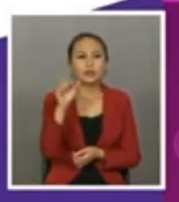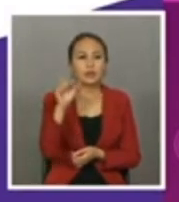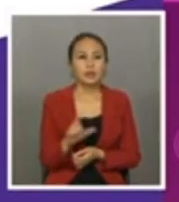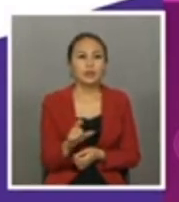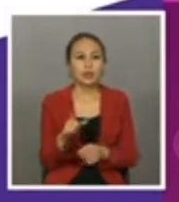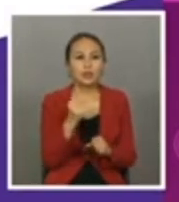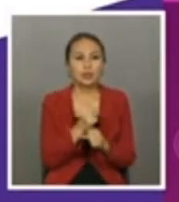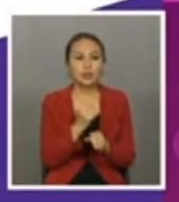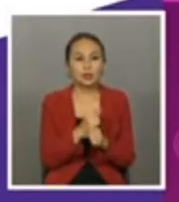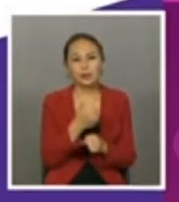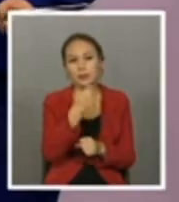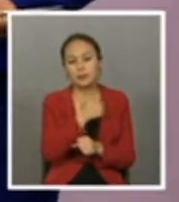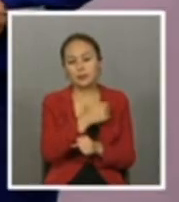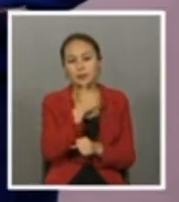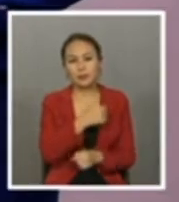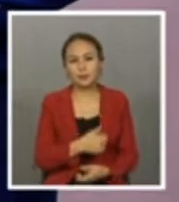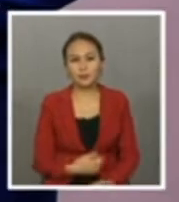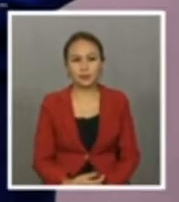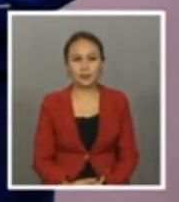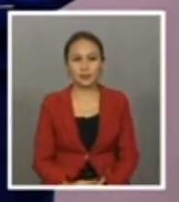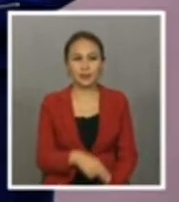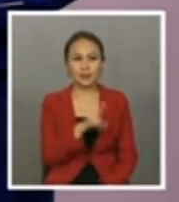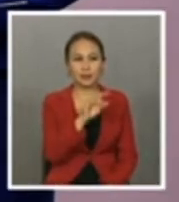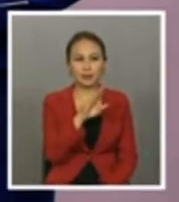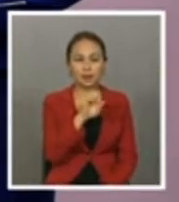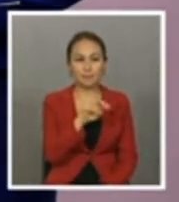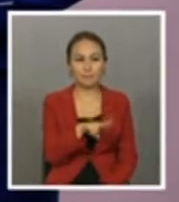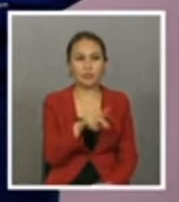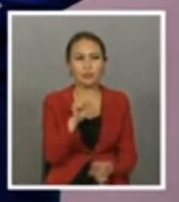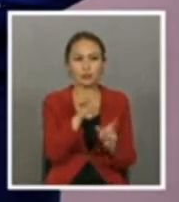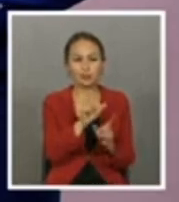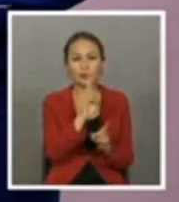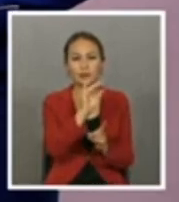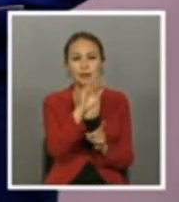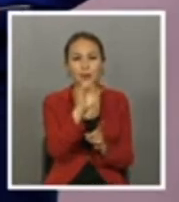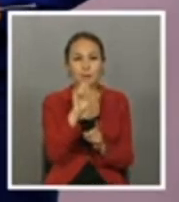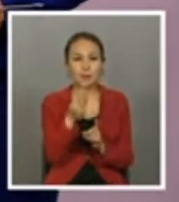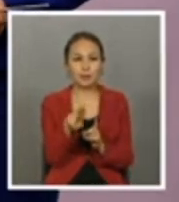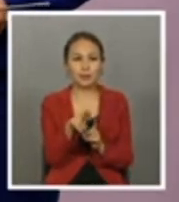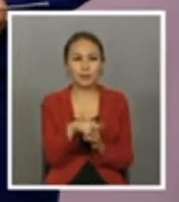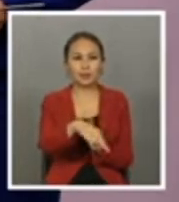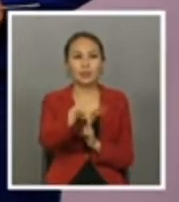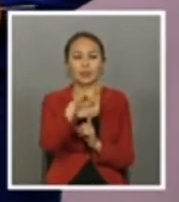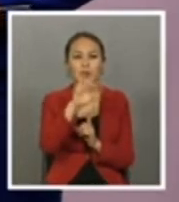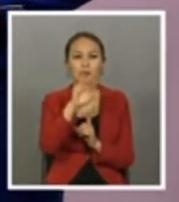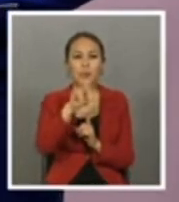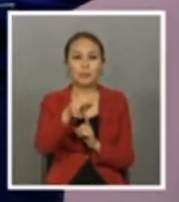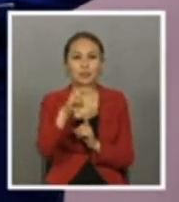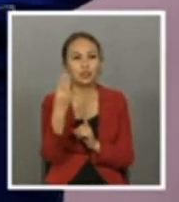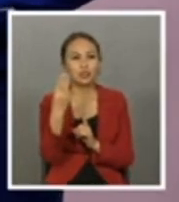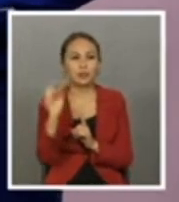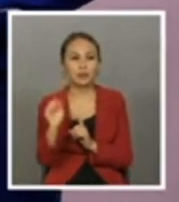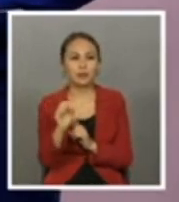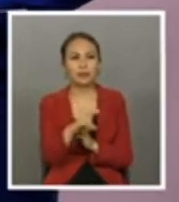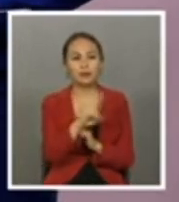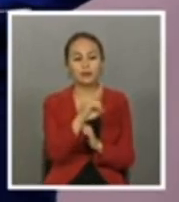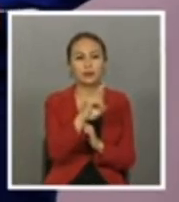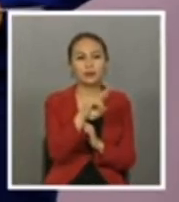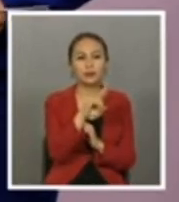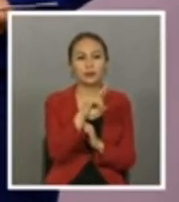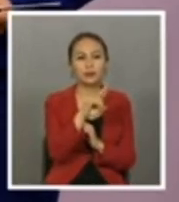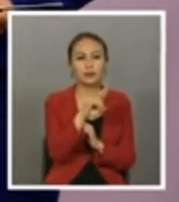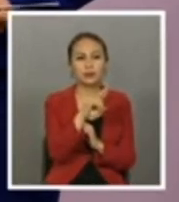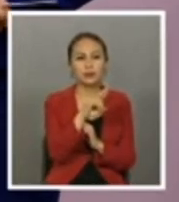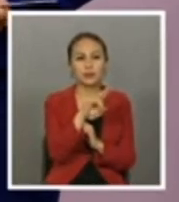құрамына талдаңдаршы. Кітап түбірі кітап, кітапша түбірі кітап, ша